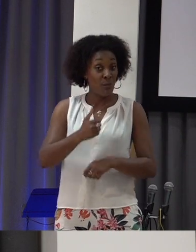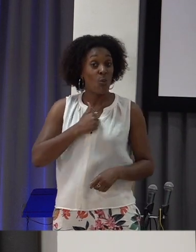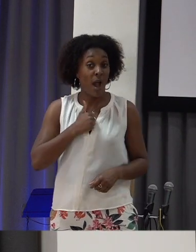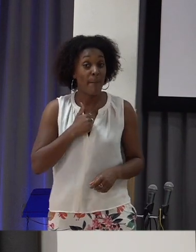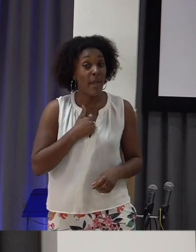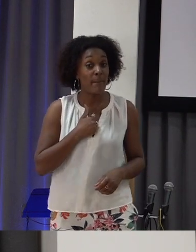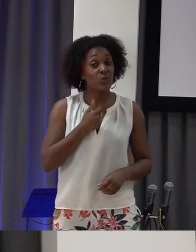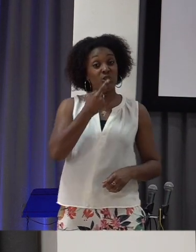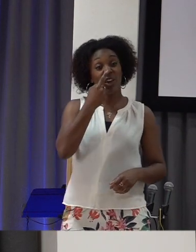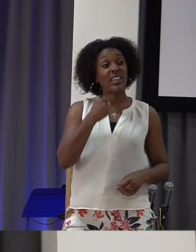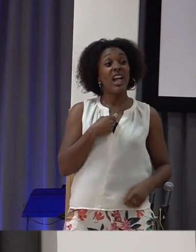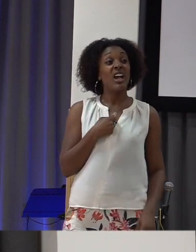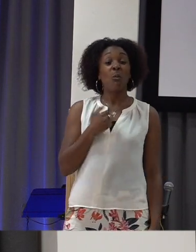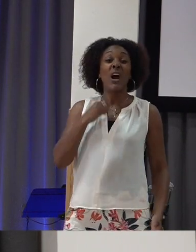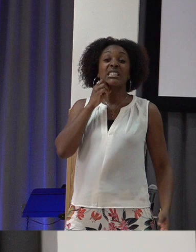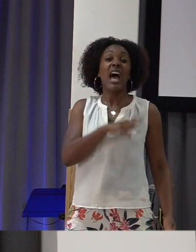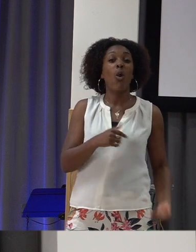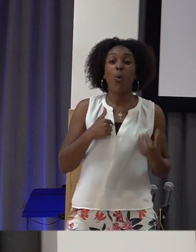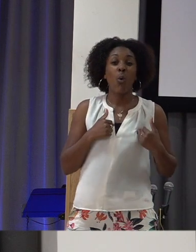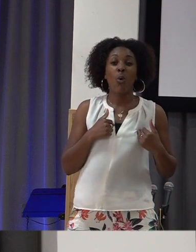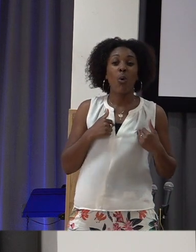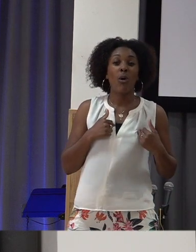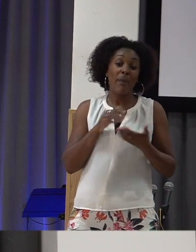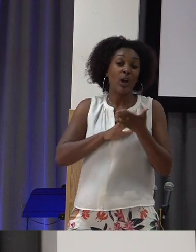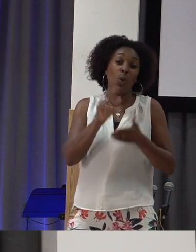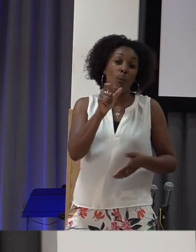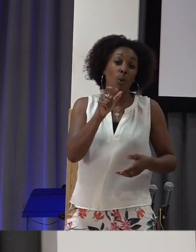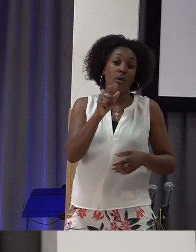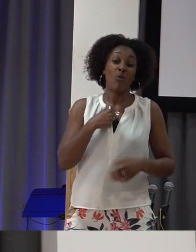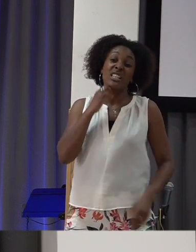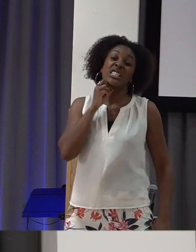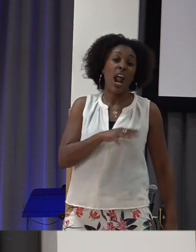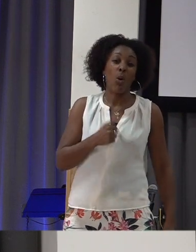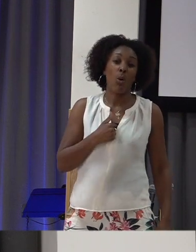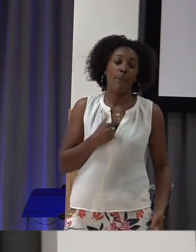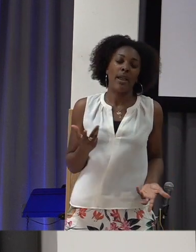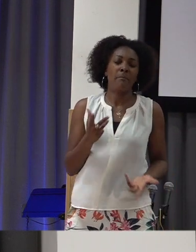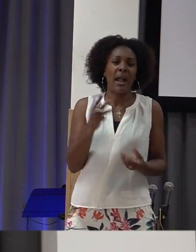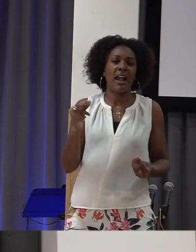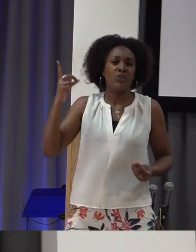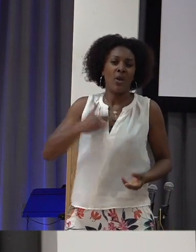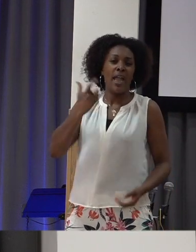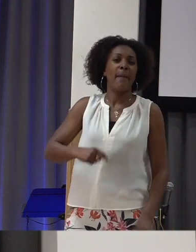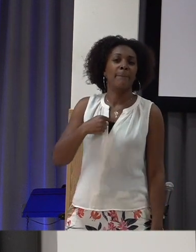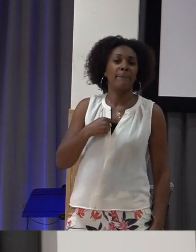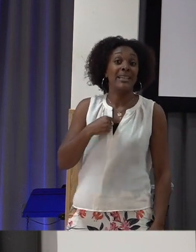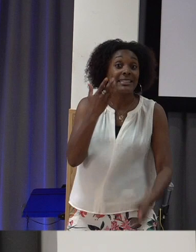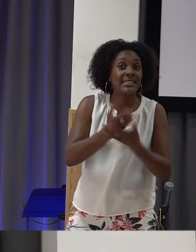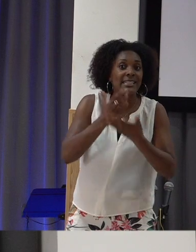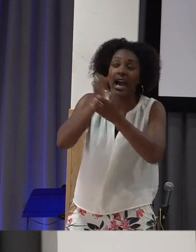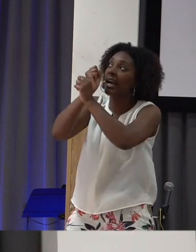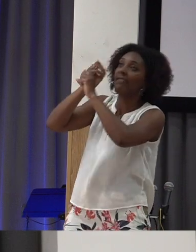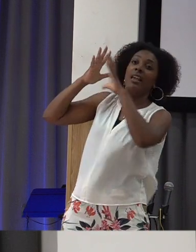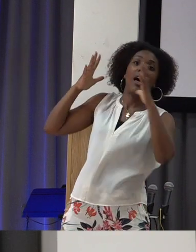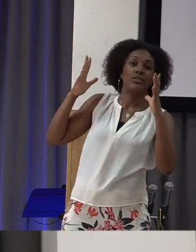suis un salopard, c'est ce que je me suis dit, mais Dieu m'aime. Et ça, c'est la base de la révélation pour